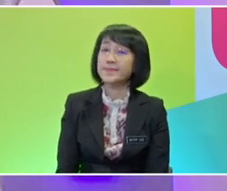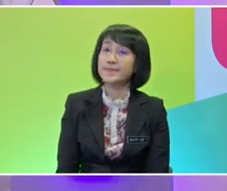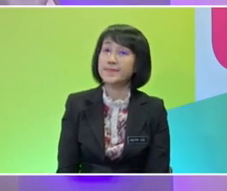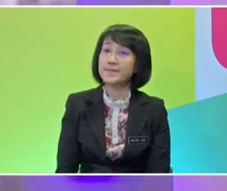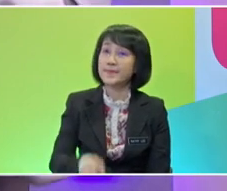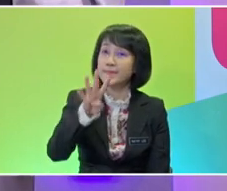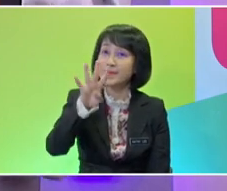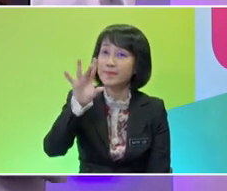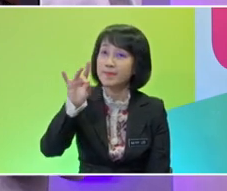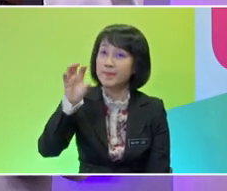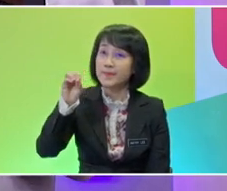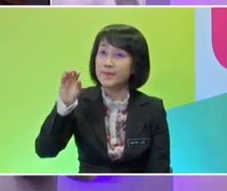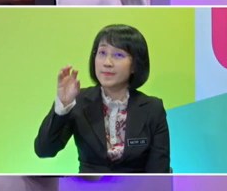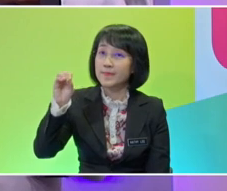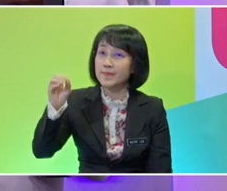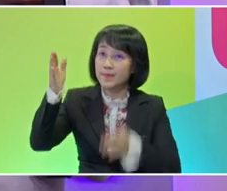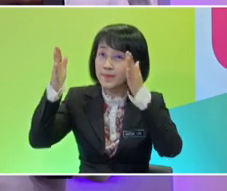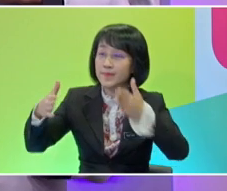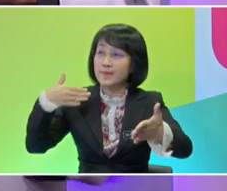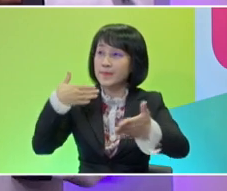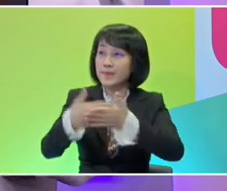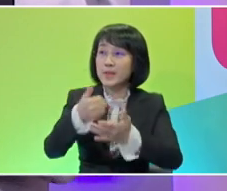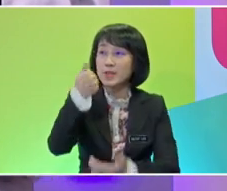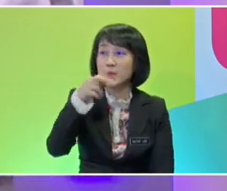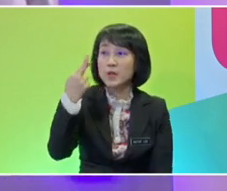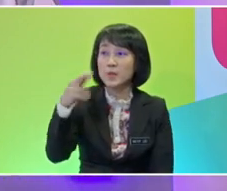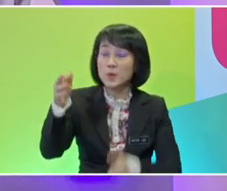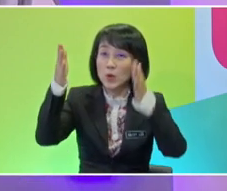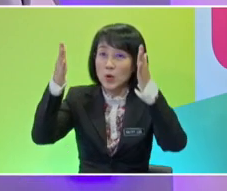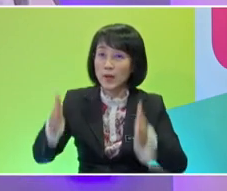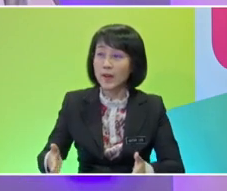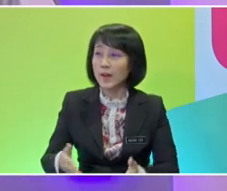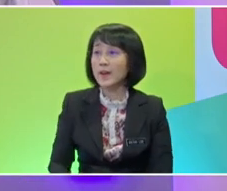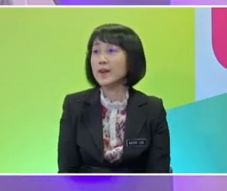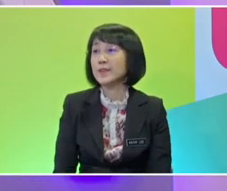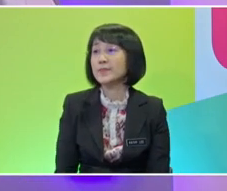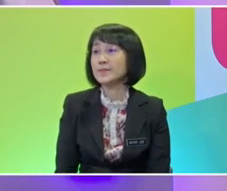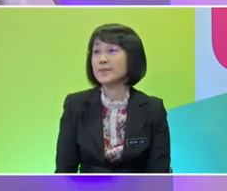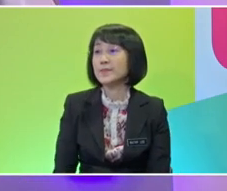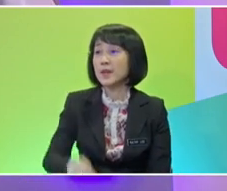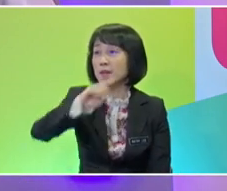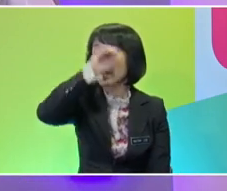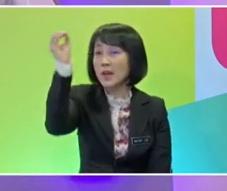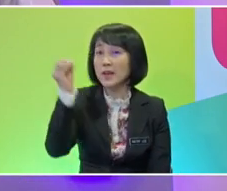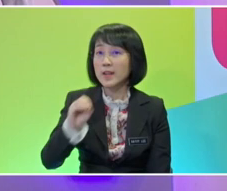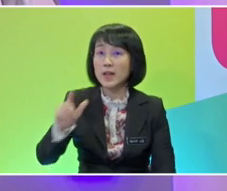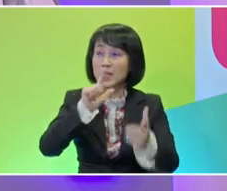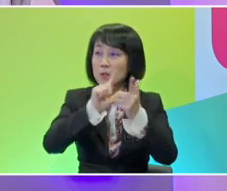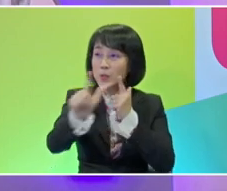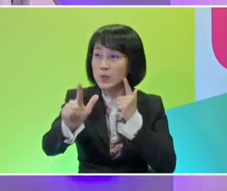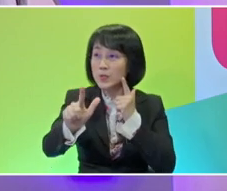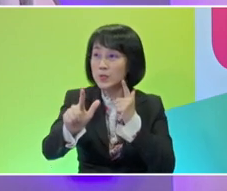orang hingga 10.000 orang calon Haa jadi kadang kelulusannya sudah pastilah lebih eee lebih